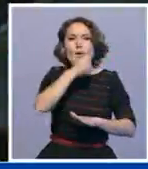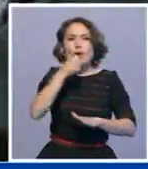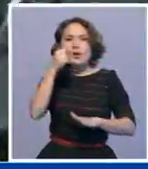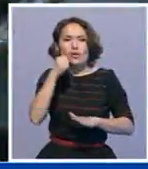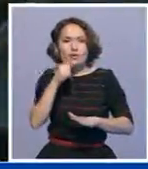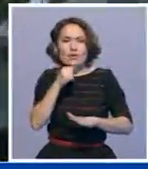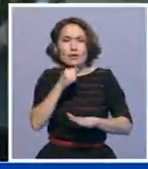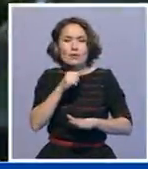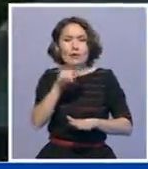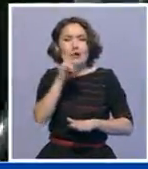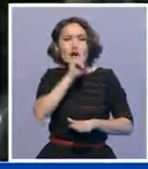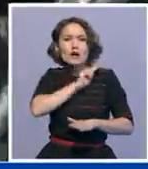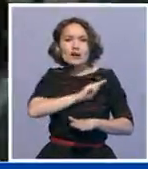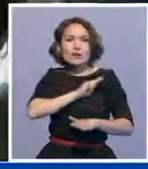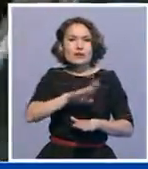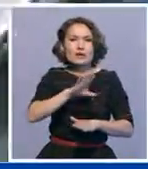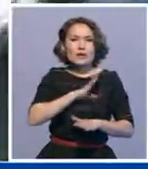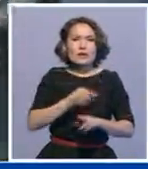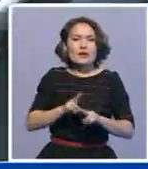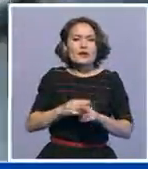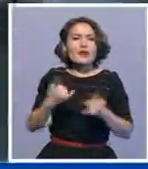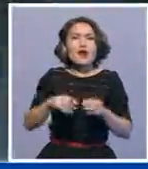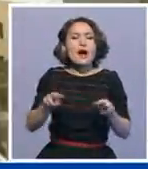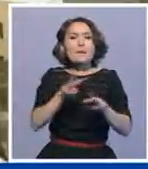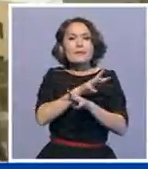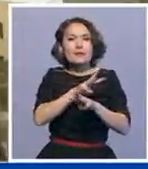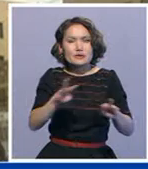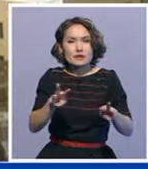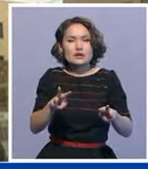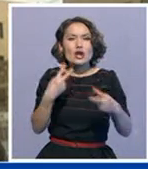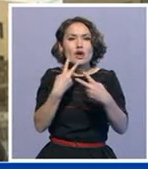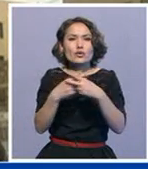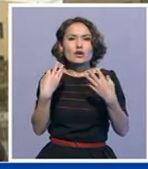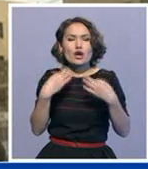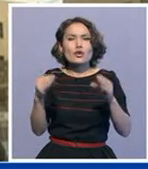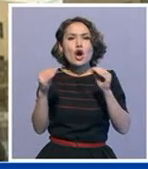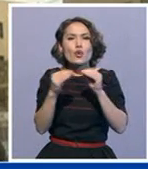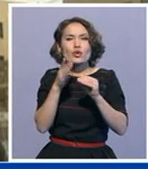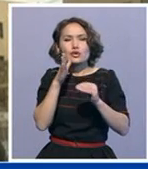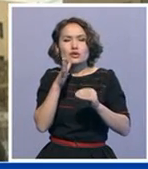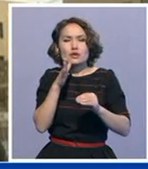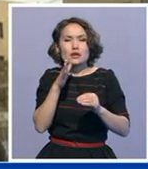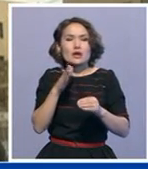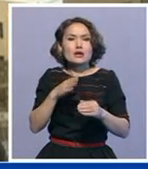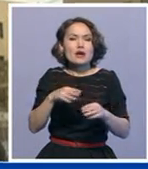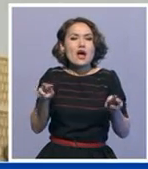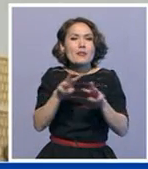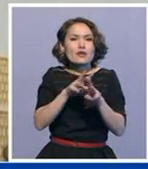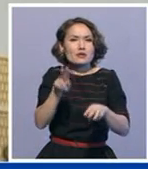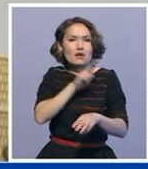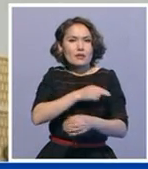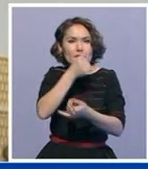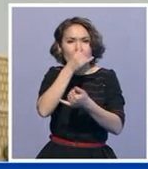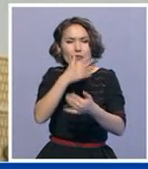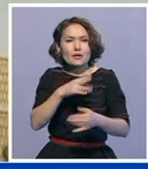болған. Соттың тағы бір шешіміне сай, бұрынғы халық қалаулысы бостандыққа шыққаннан соң 10 жыл бойы сайлауға қатыса алмайды. Тергеушілердің